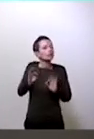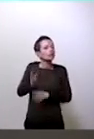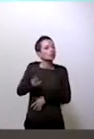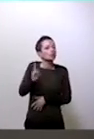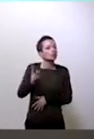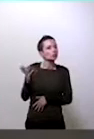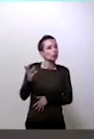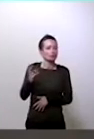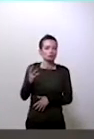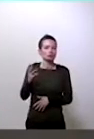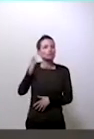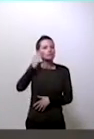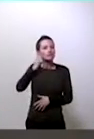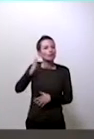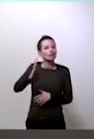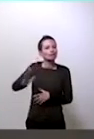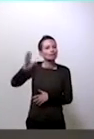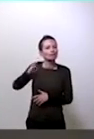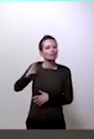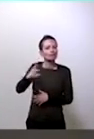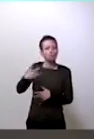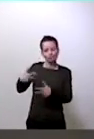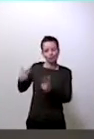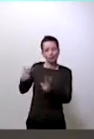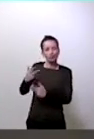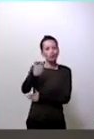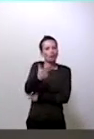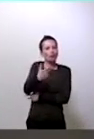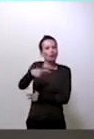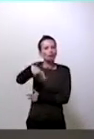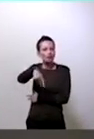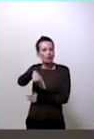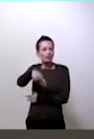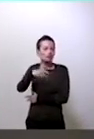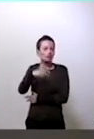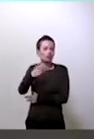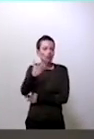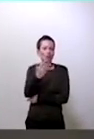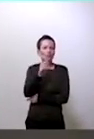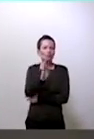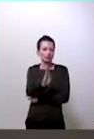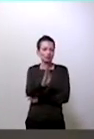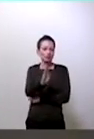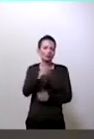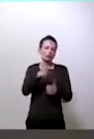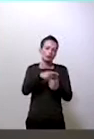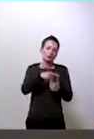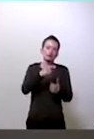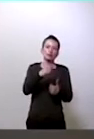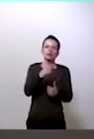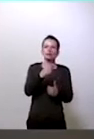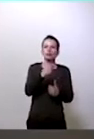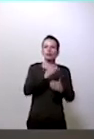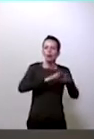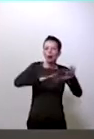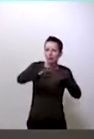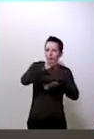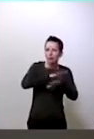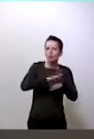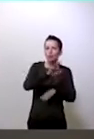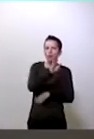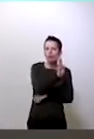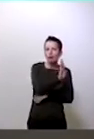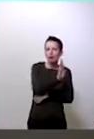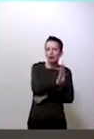après la période des 3B de ces dernières années, qui a été la période des 3B, ça a été, je vous le rappelle, les aménagements de Bacalan, Bastide